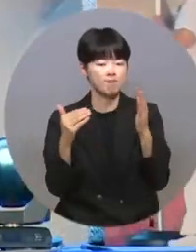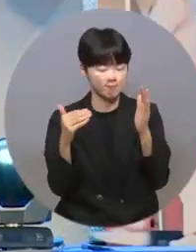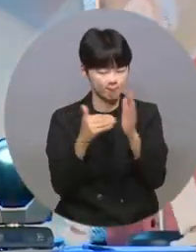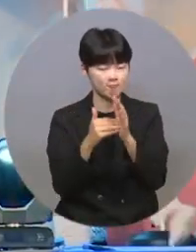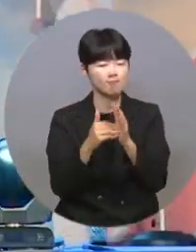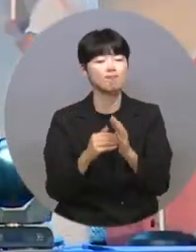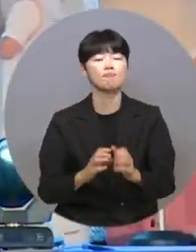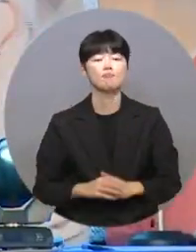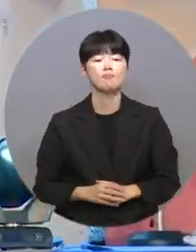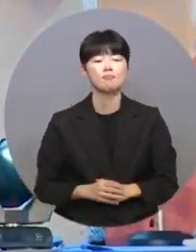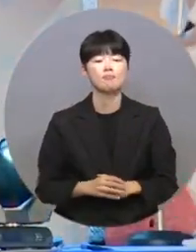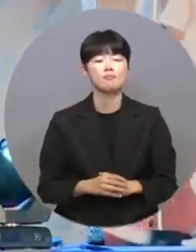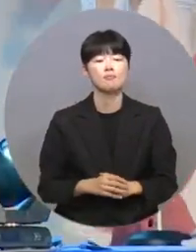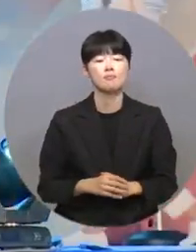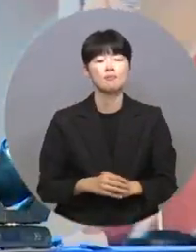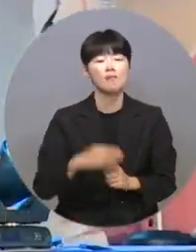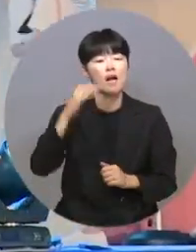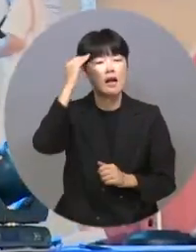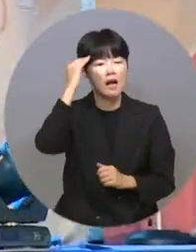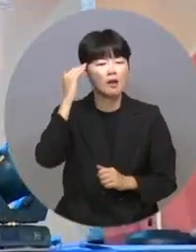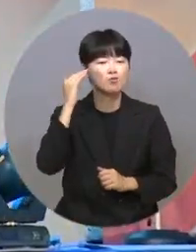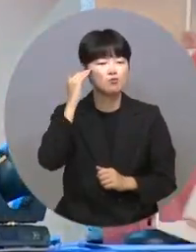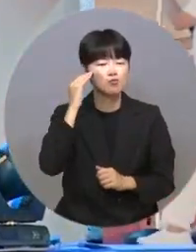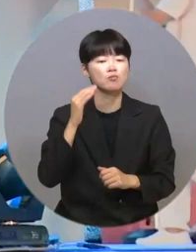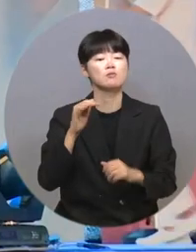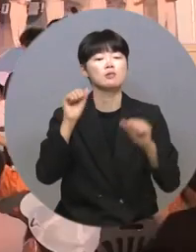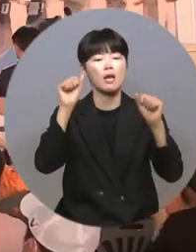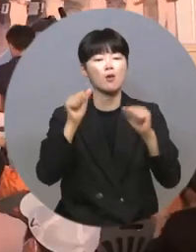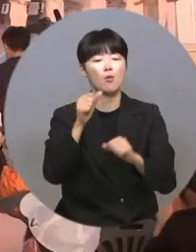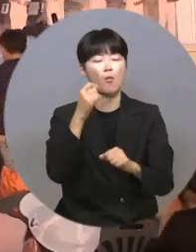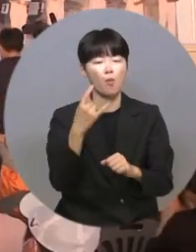전라북도와 군산시, 대한체육회 가맹경기단체,